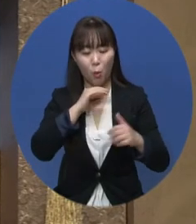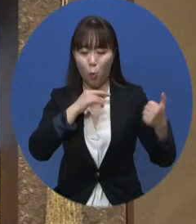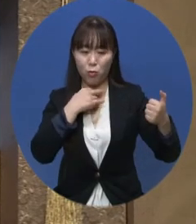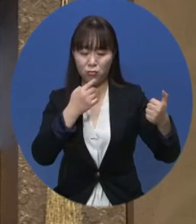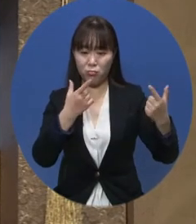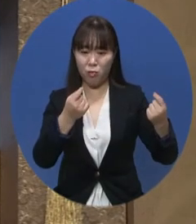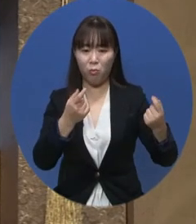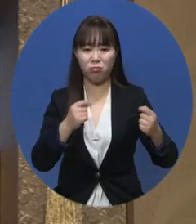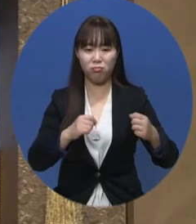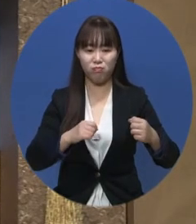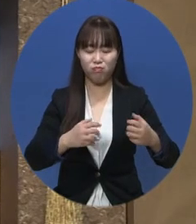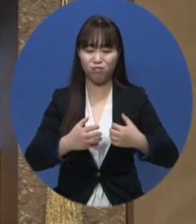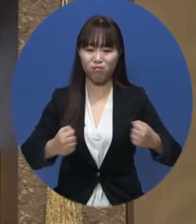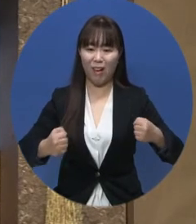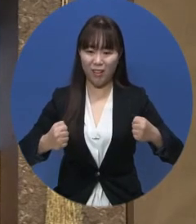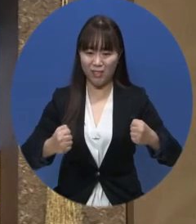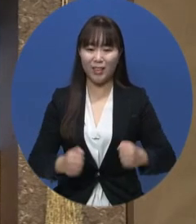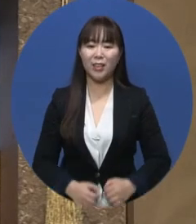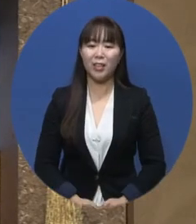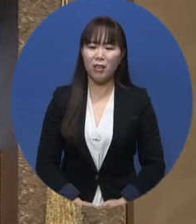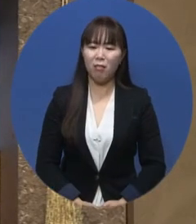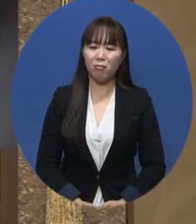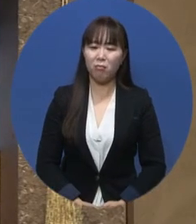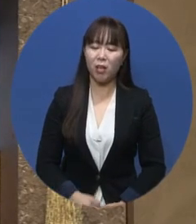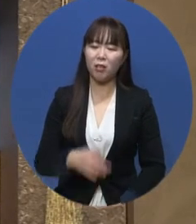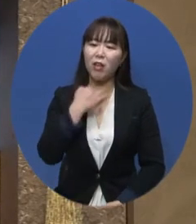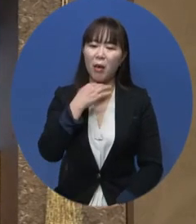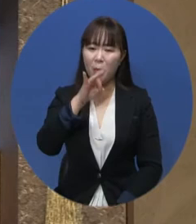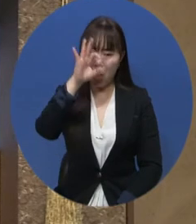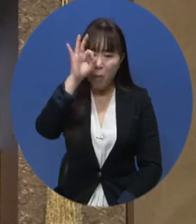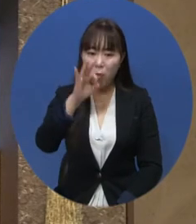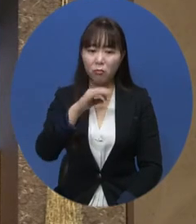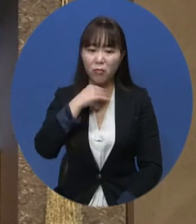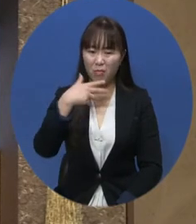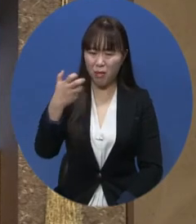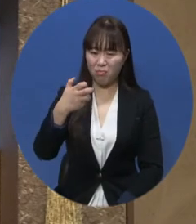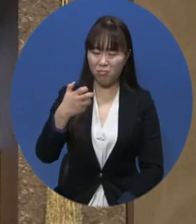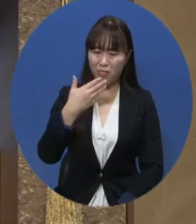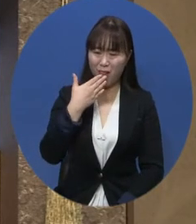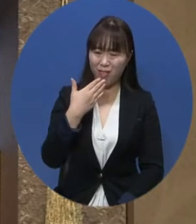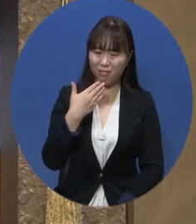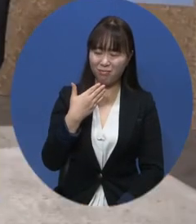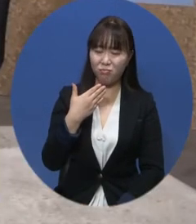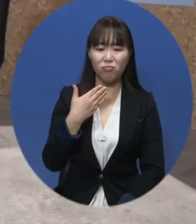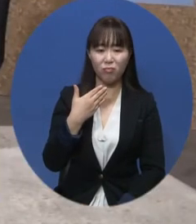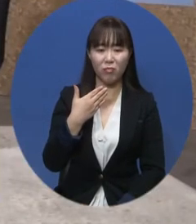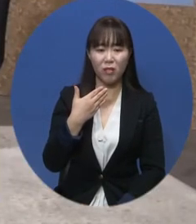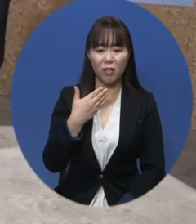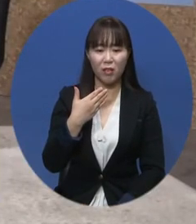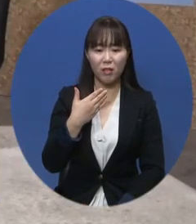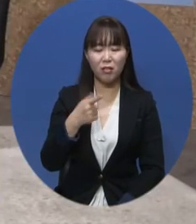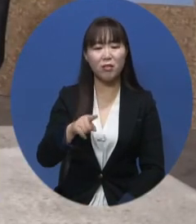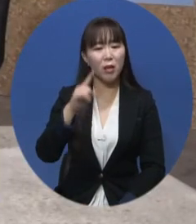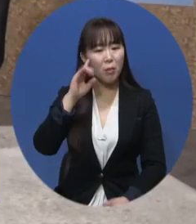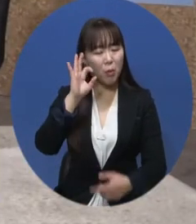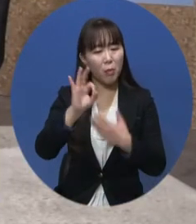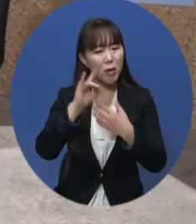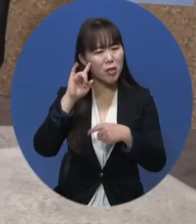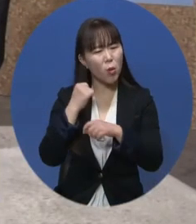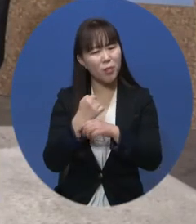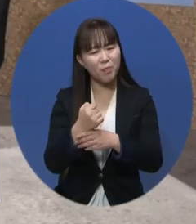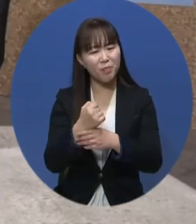못지않게 건강하시거든요. 그런데 예. 숫자만 보고 80인데 요양보호사 할 수 있겠어? 그렇게 그게 어떻게 보면 선입견이잖아요. 그렇죠.